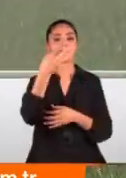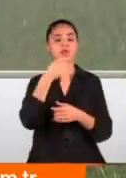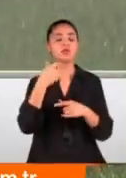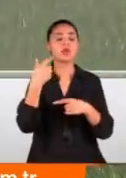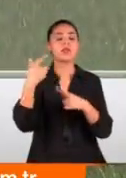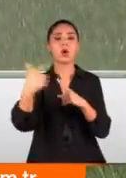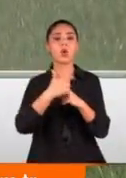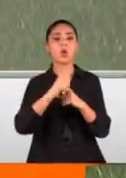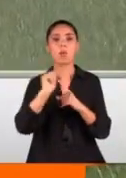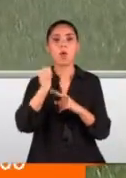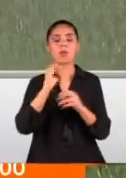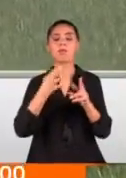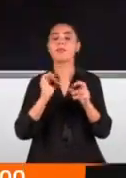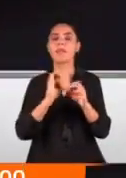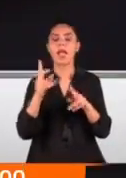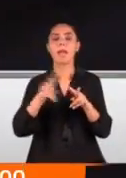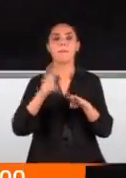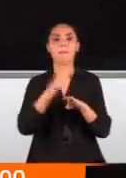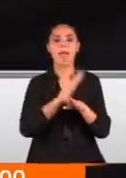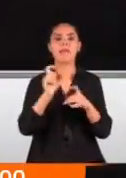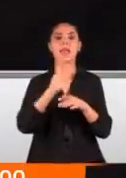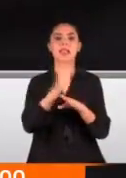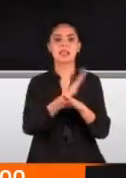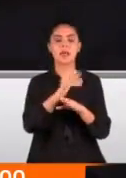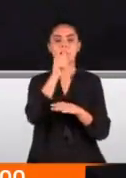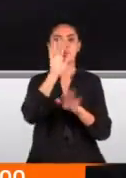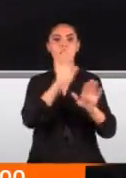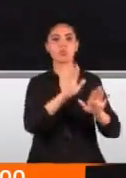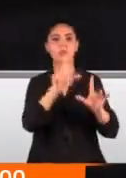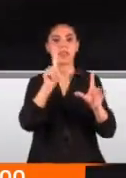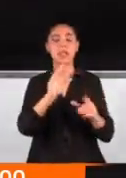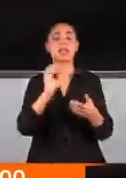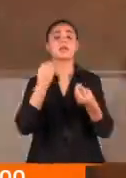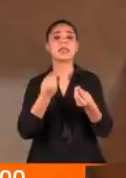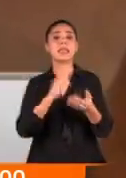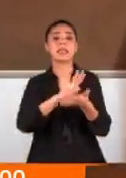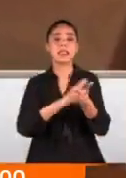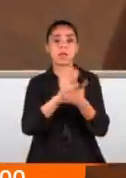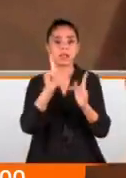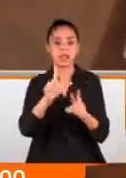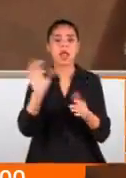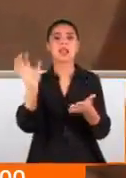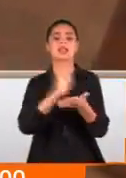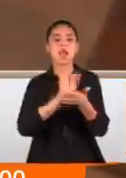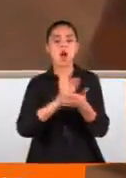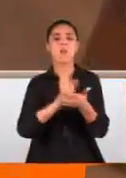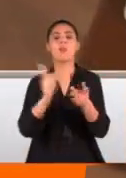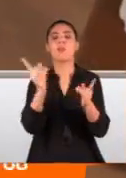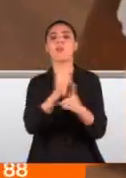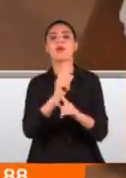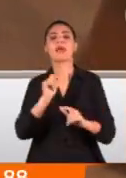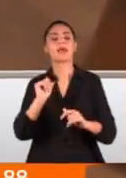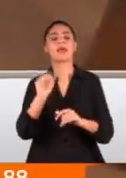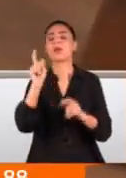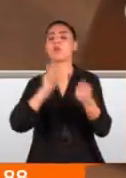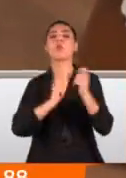yoluysa basit. Meyve sebzeleri iyice yıkayıp bir süre suda bekletmek. Ancak yıkarken sabun, deterjan gibi başka